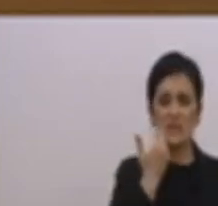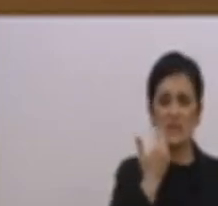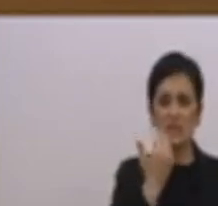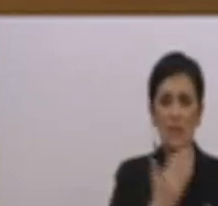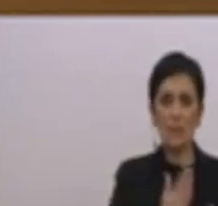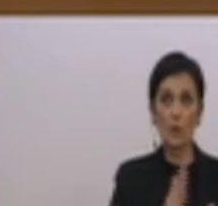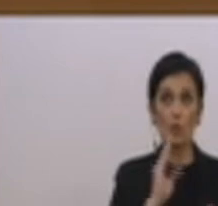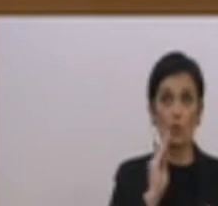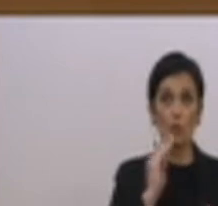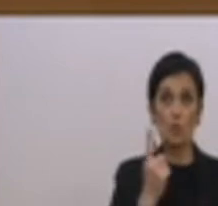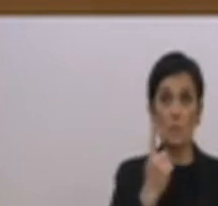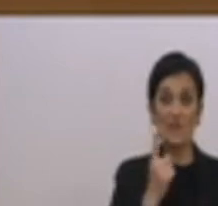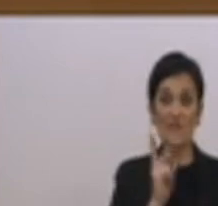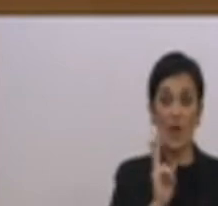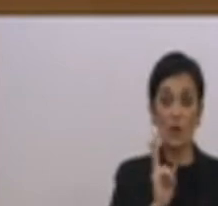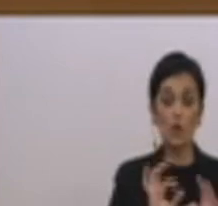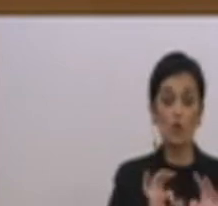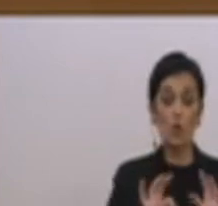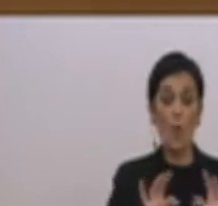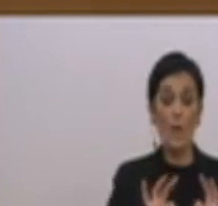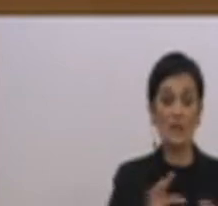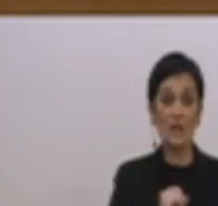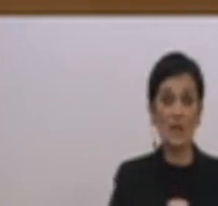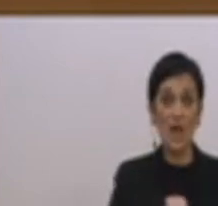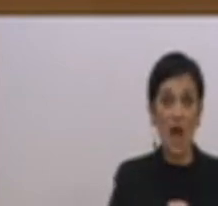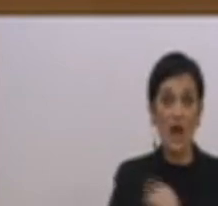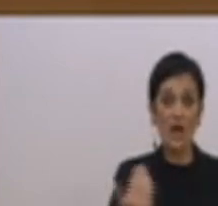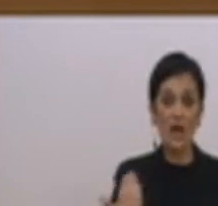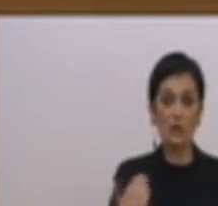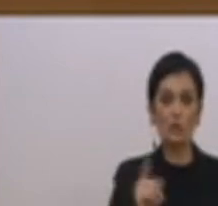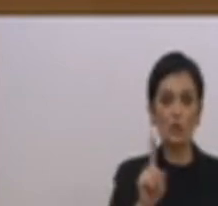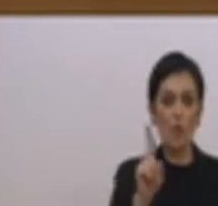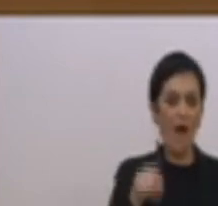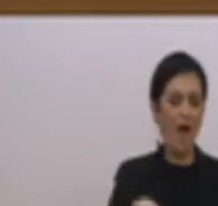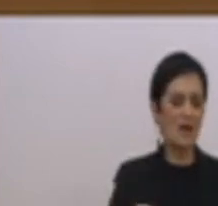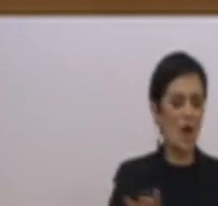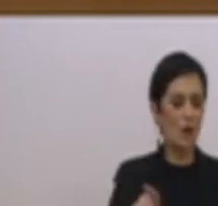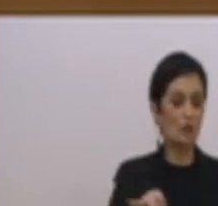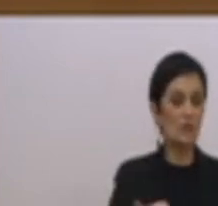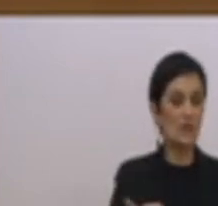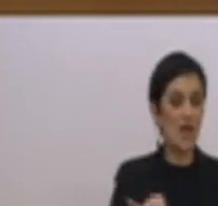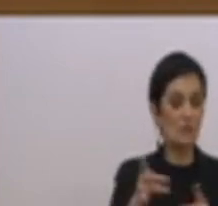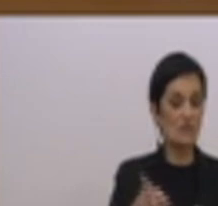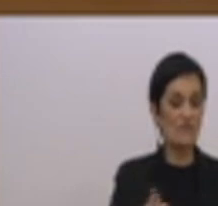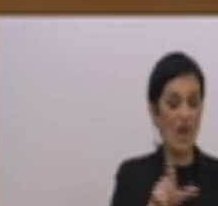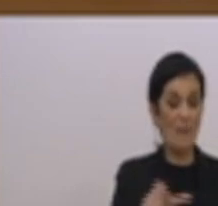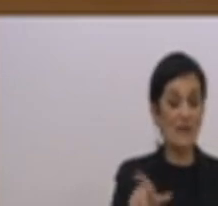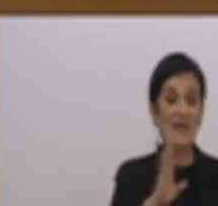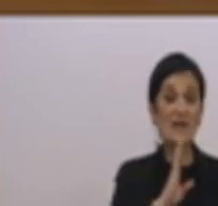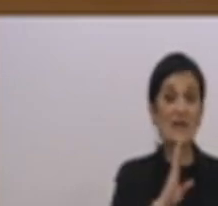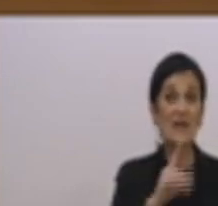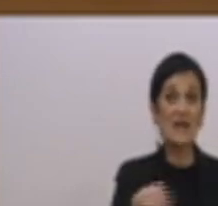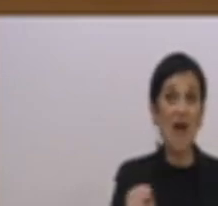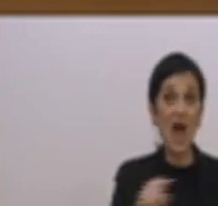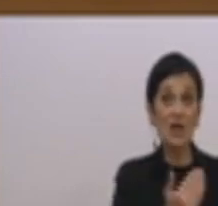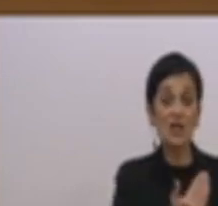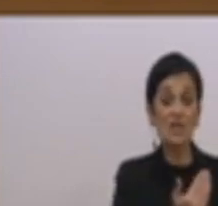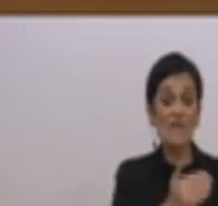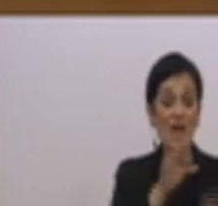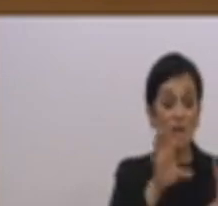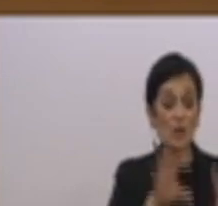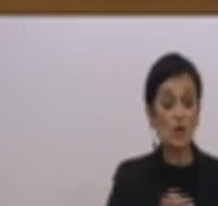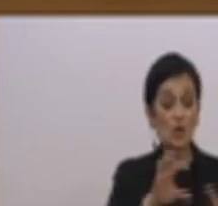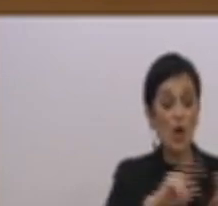როდესაც პირველი კომენტარი, რომელსაც აკეთებთ, არის ის, რომ არენდობით ძალადობის მსხვერპლ ქალებს. Აი იმ ქალებს თქვენი კონცეფციები კი არ ჭირდება